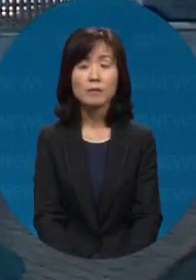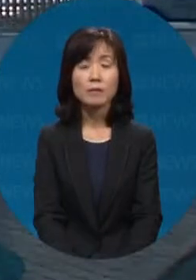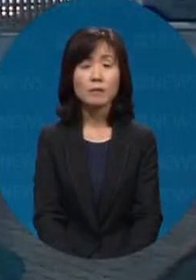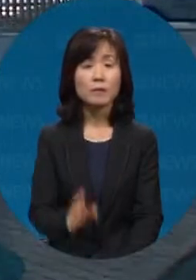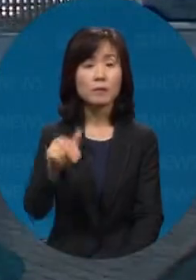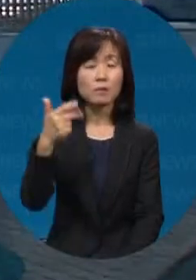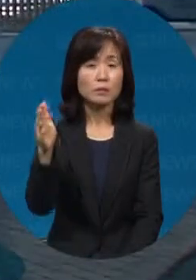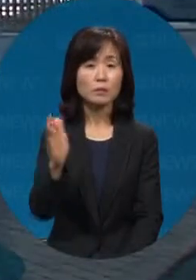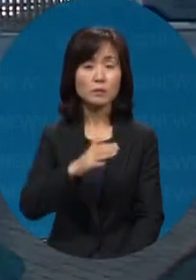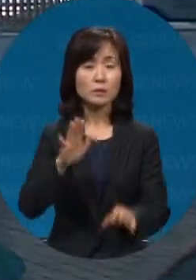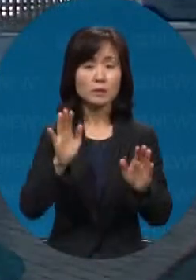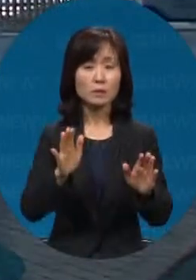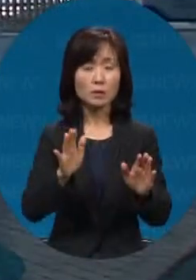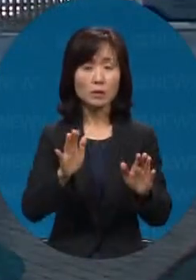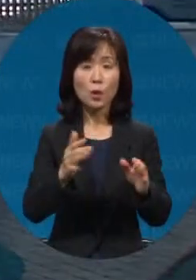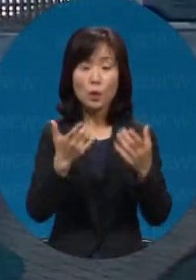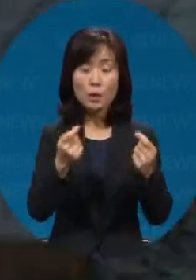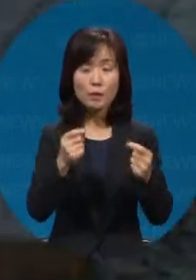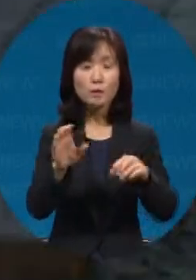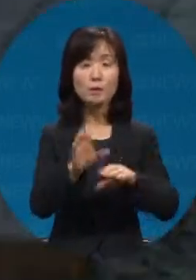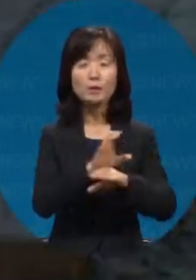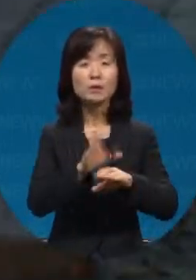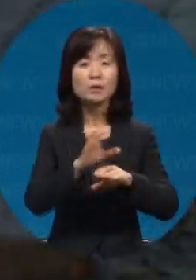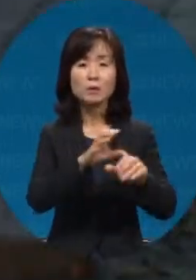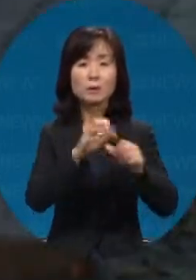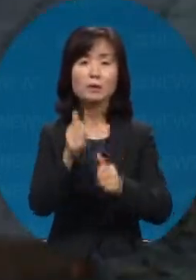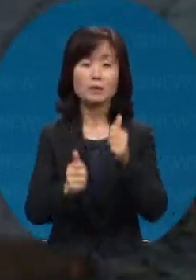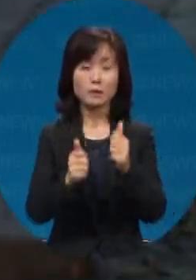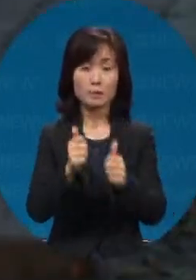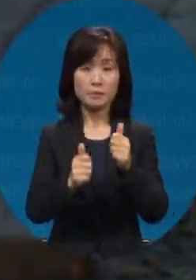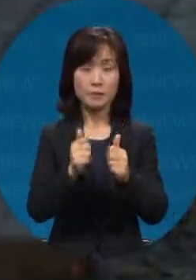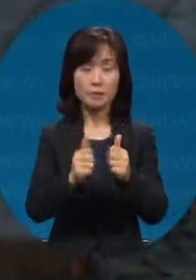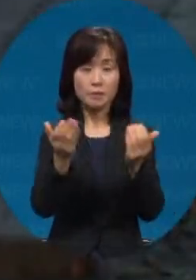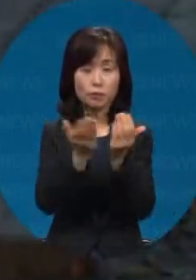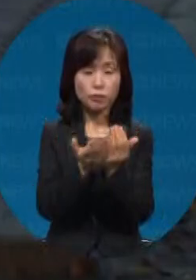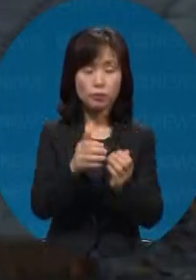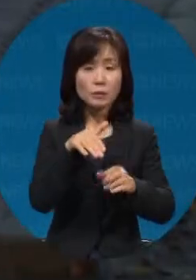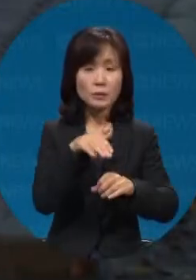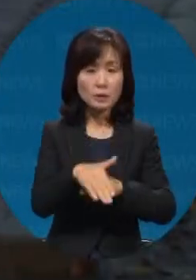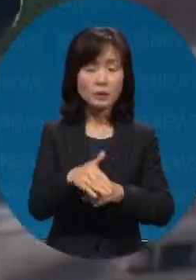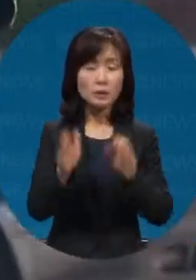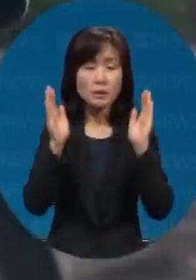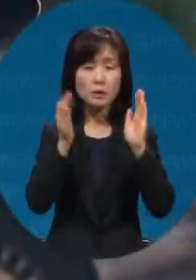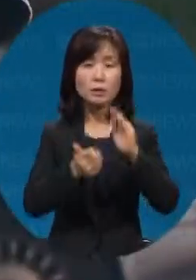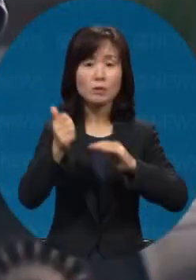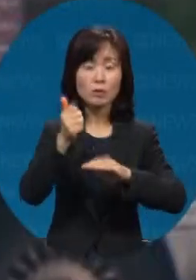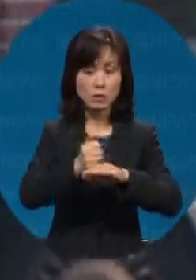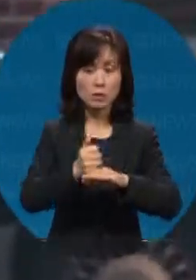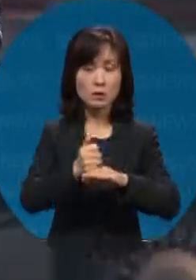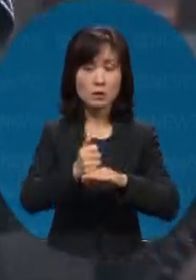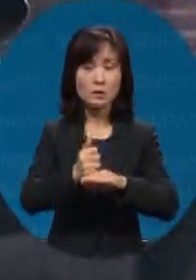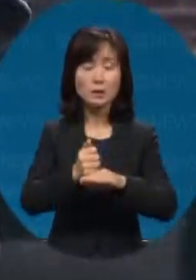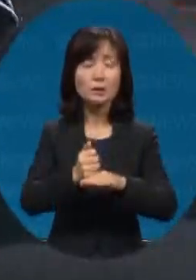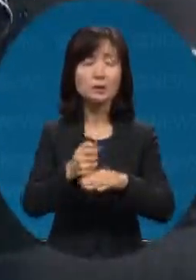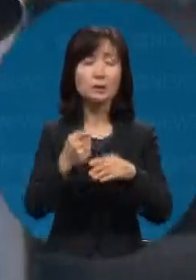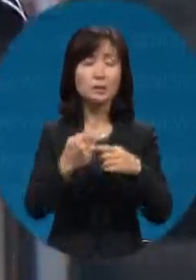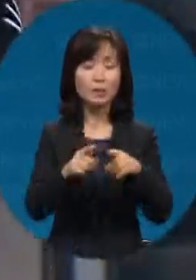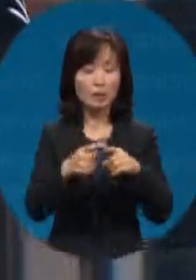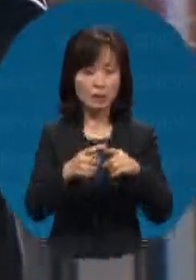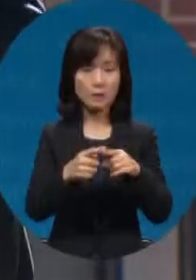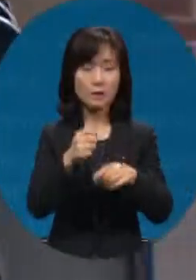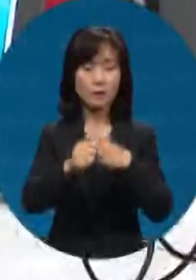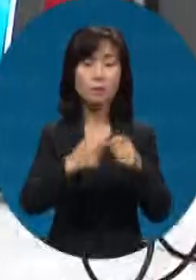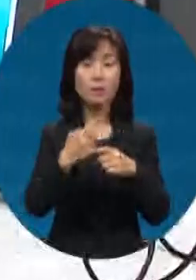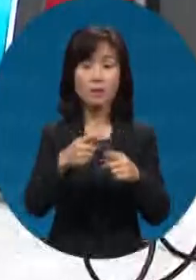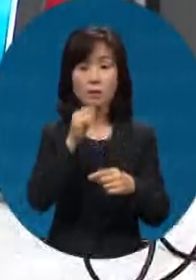한편 다음 주 부터 이번 사태와 동일한 컴퓨터 방식으로 치러지는 맞춤형 학업 성취도 자율 평가가 예정된 만큼 보다